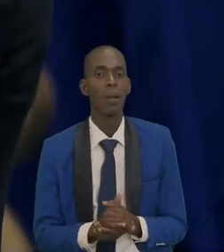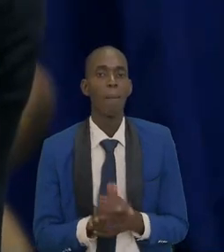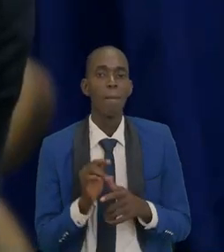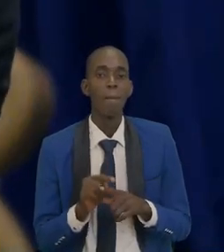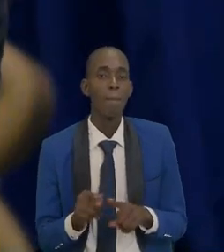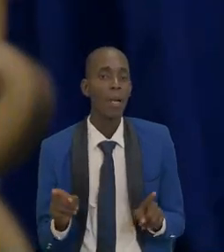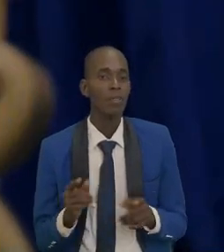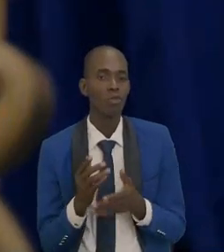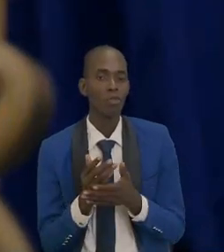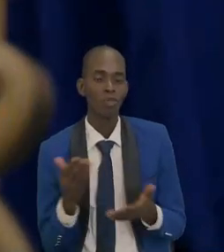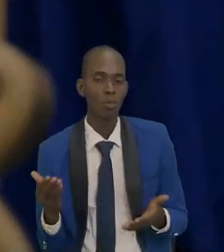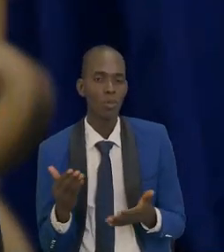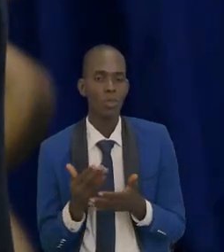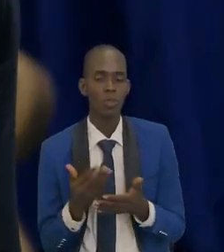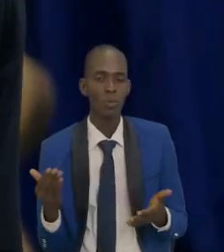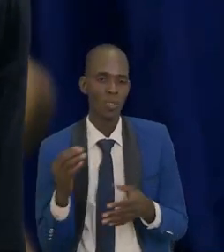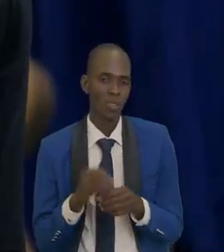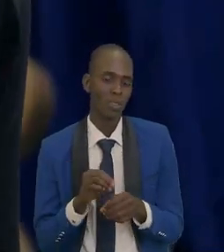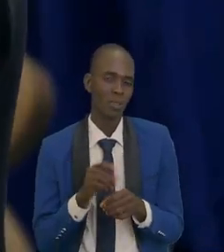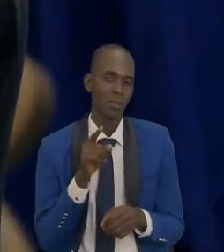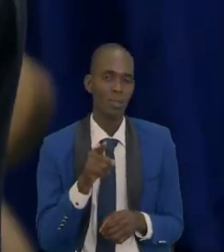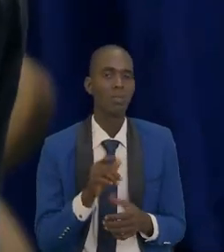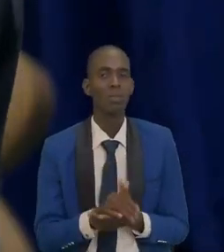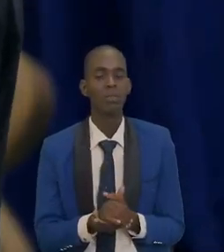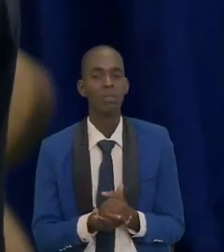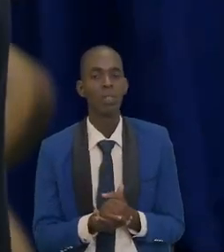Mais quelque chose en lui